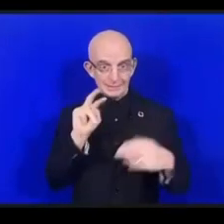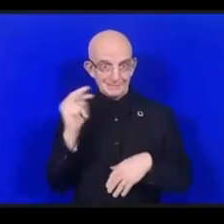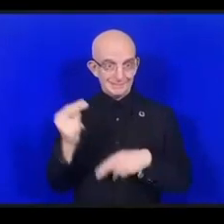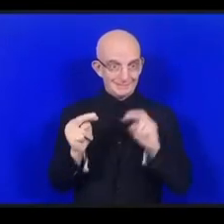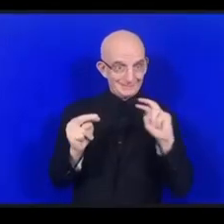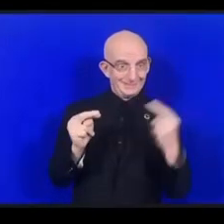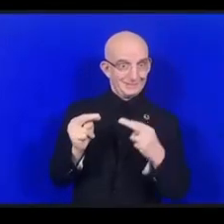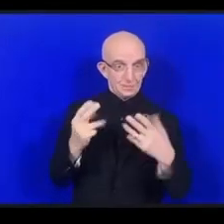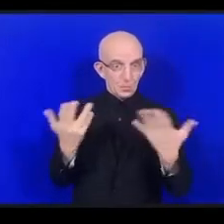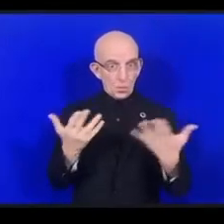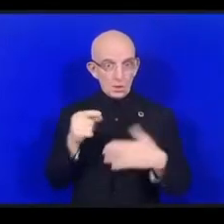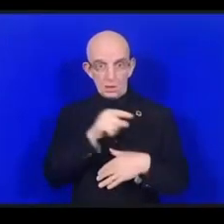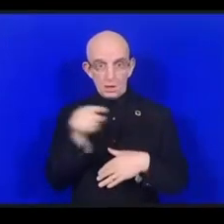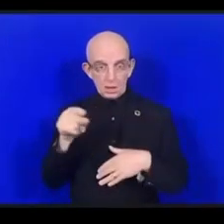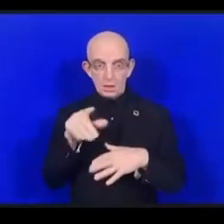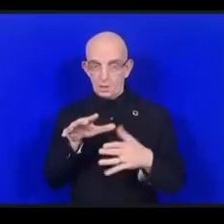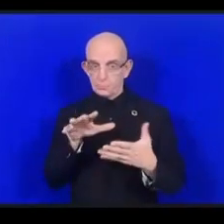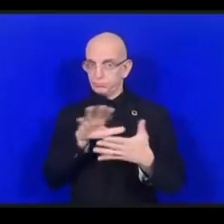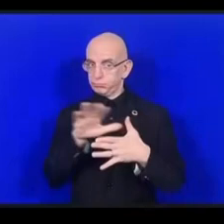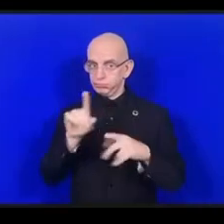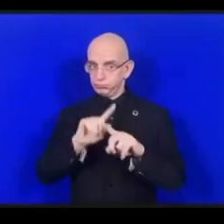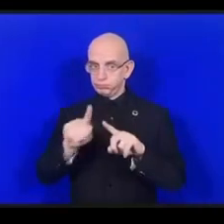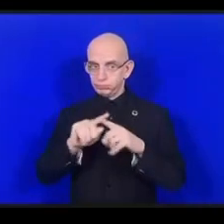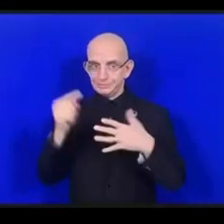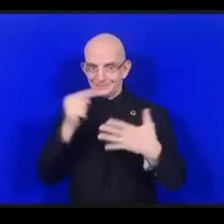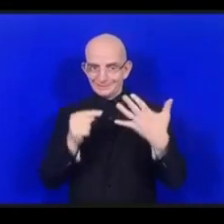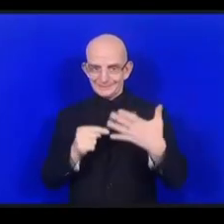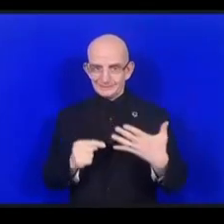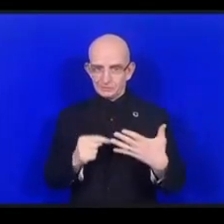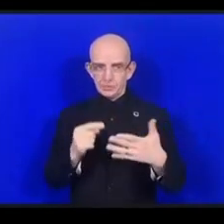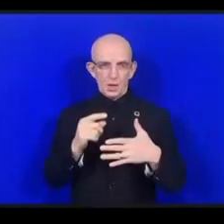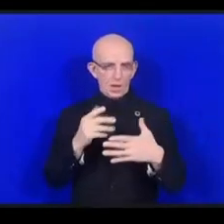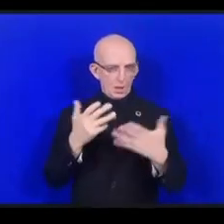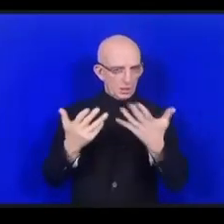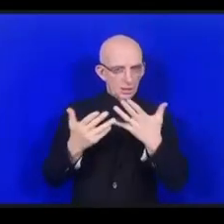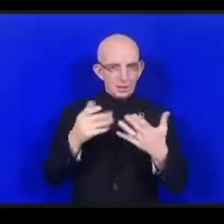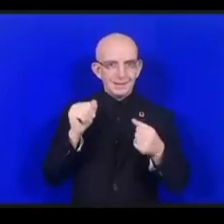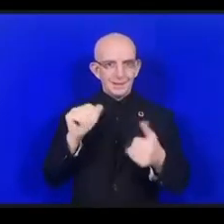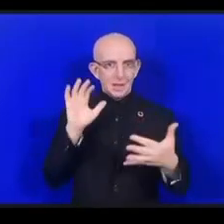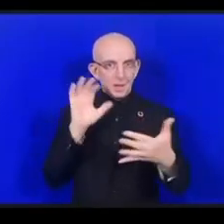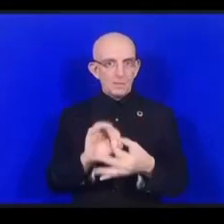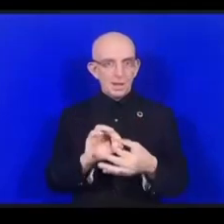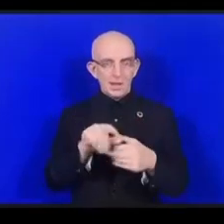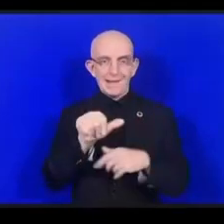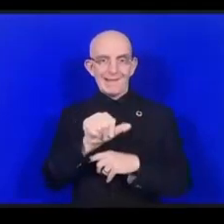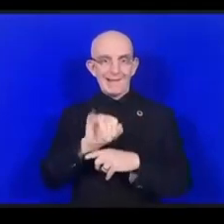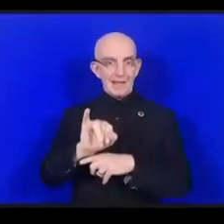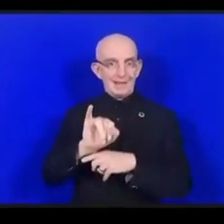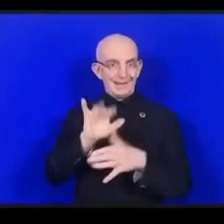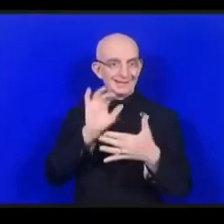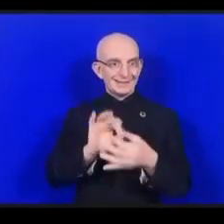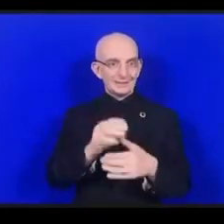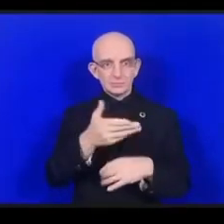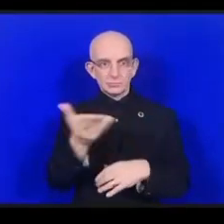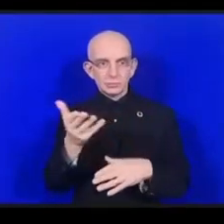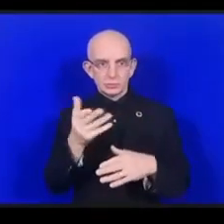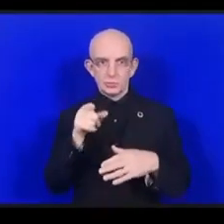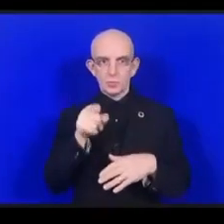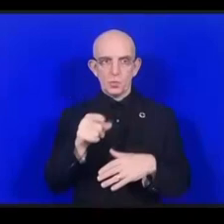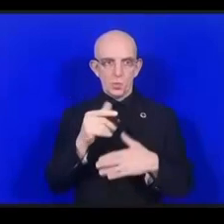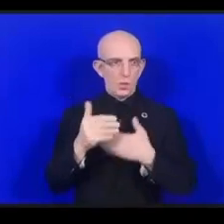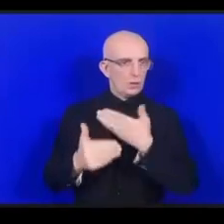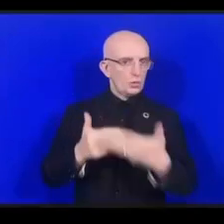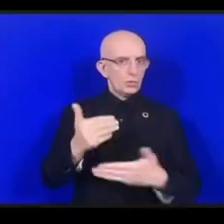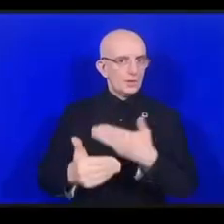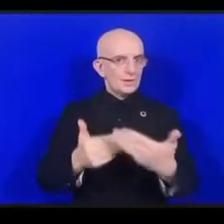说生成式的这样的LLM， 那它其实